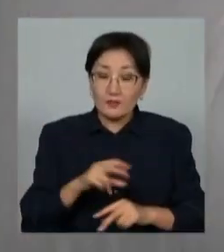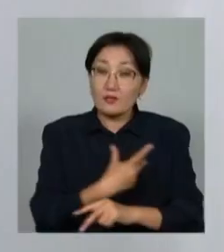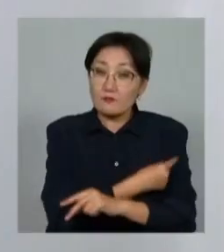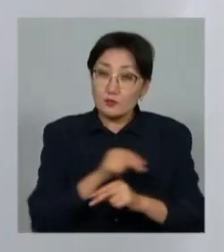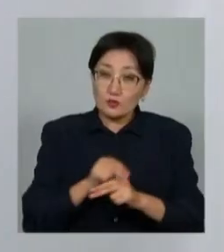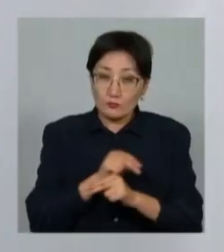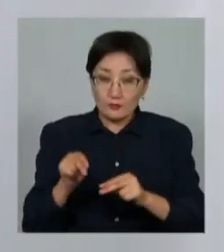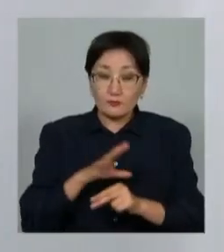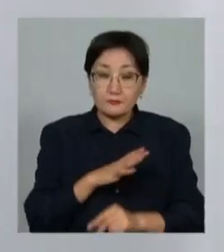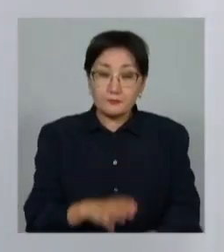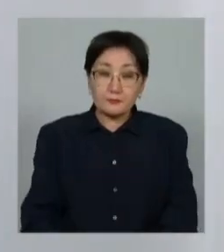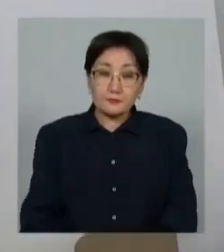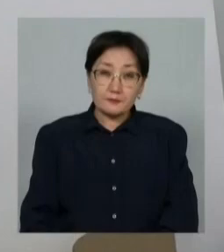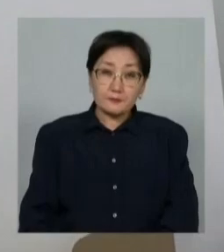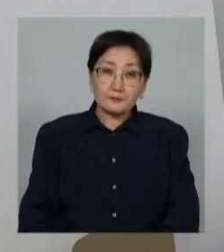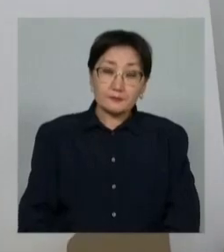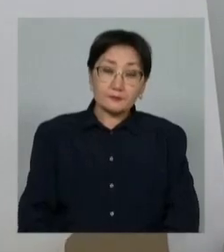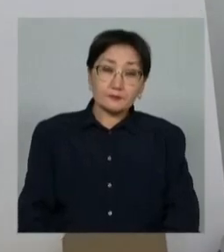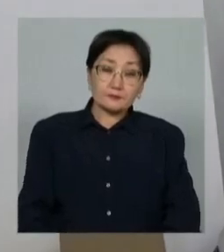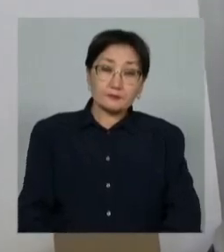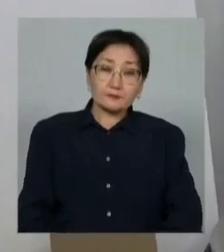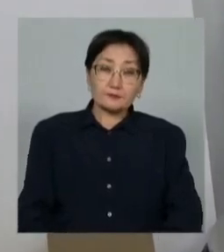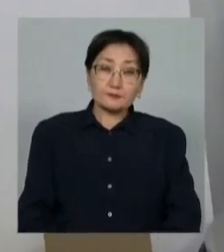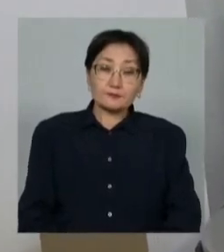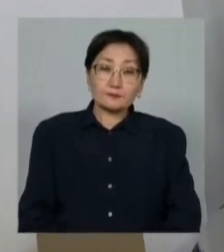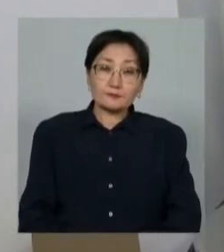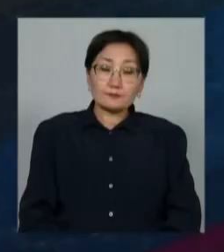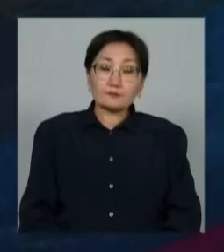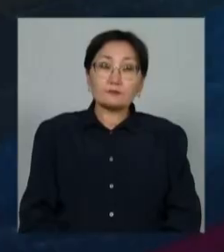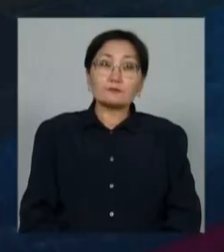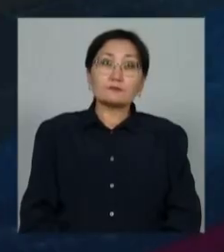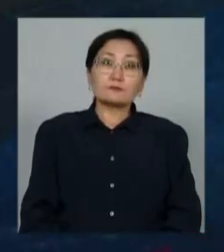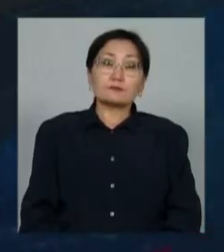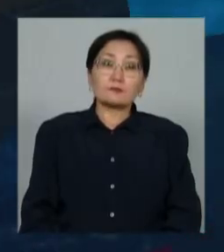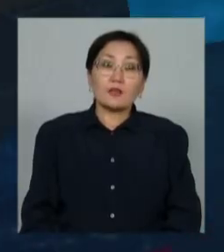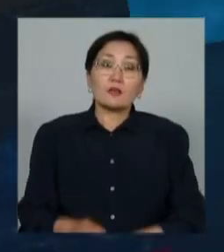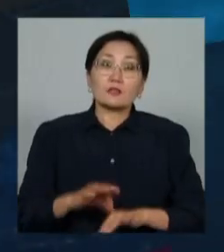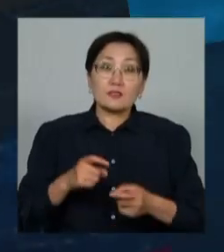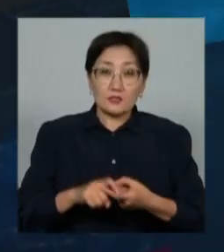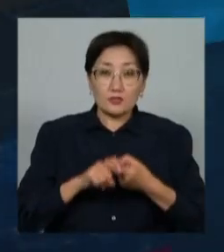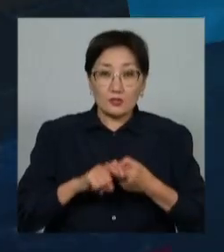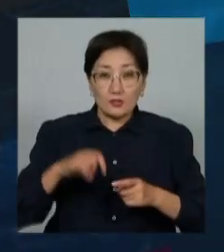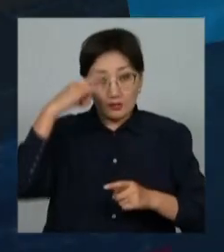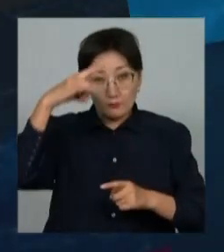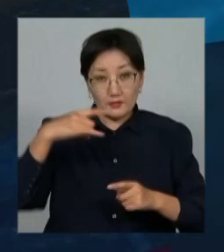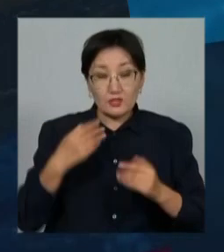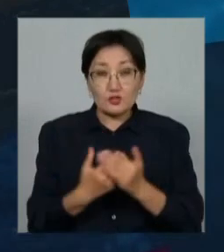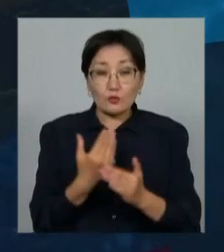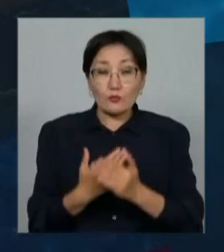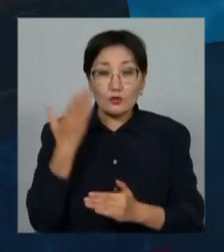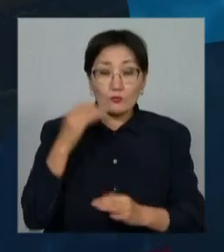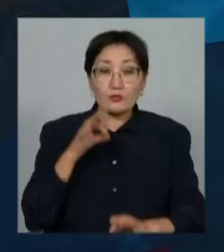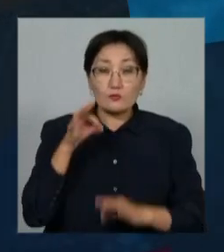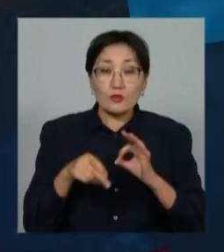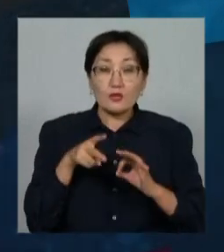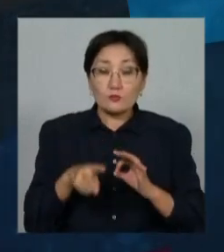иммундалған. Аяулым Көлжігіт, Арсен Сандыбаев, Алматы телеарнасы. Коронавирусқа қатысты елдегі ақпар. Өткен